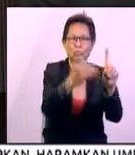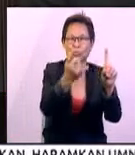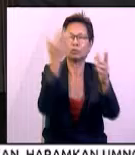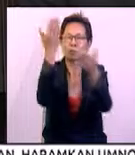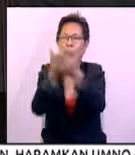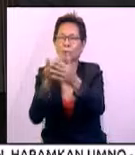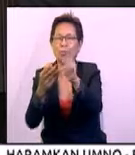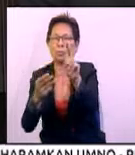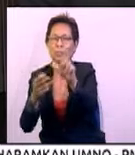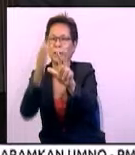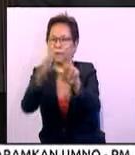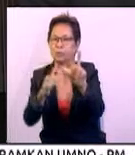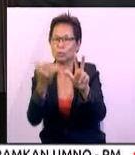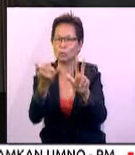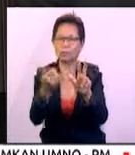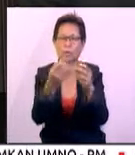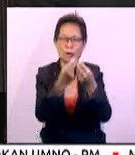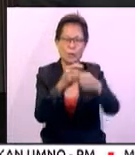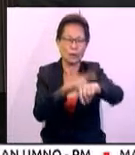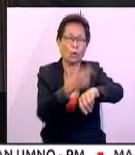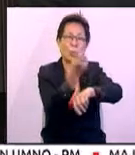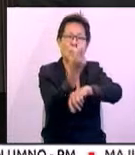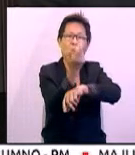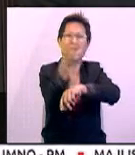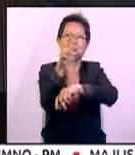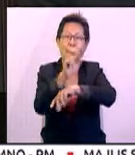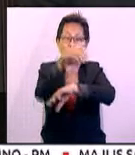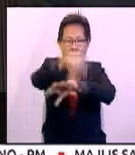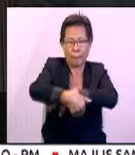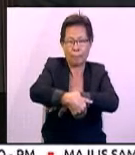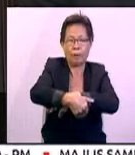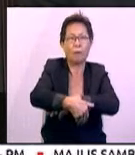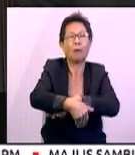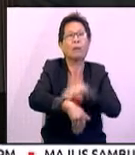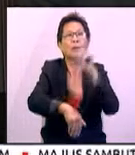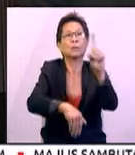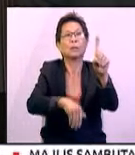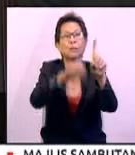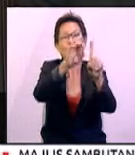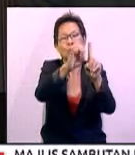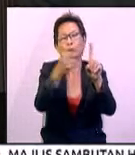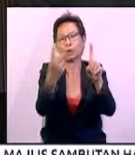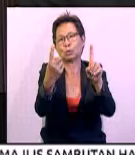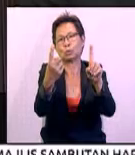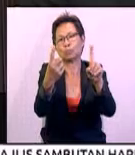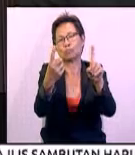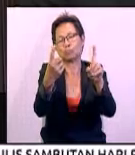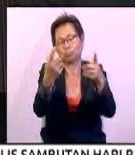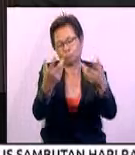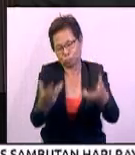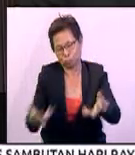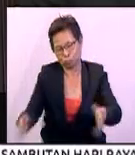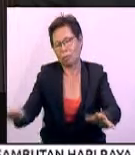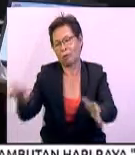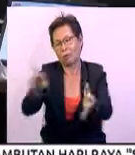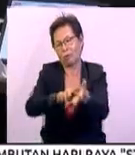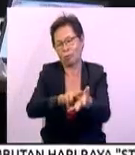23 Jun jam 12:30 malam sebanyak 101 kes telah